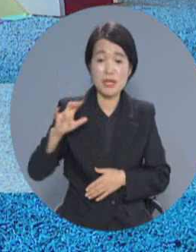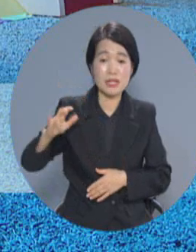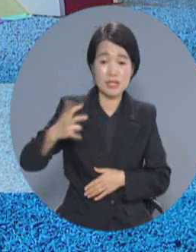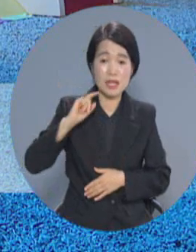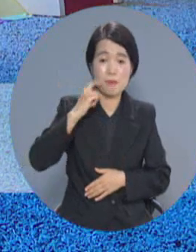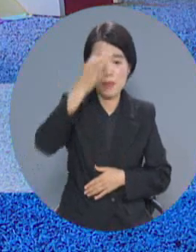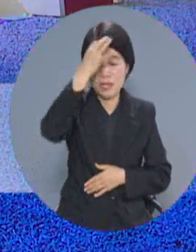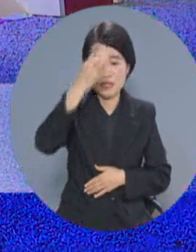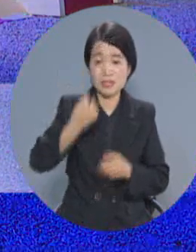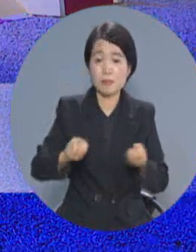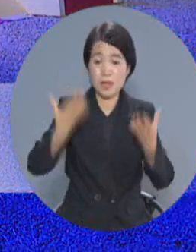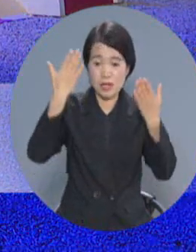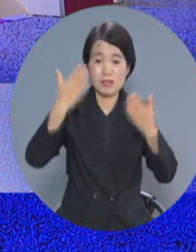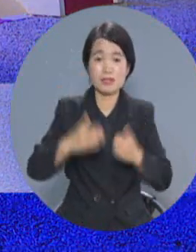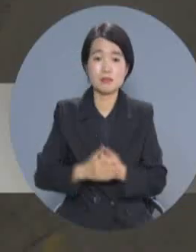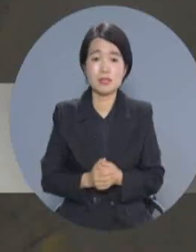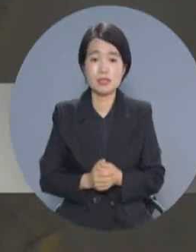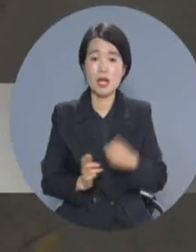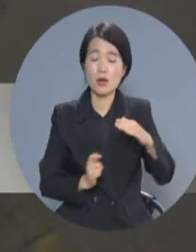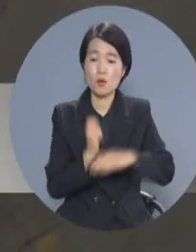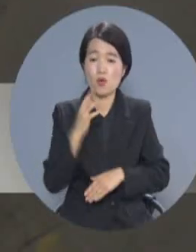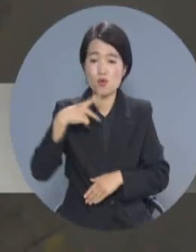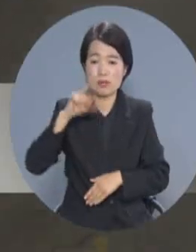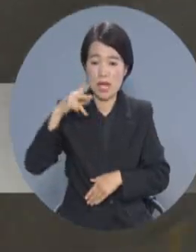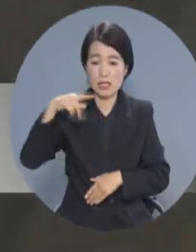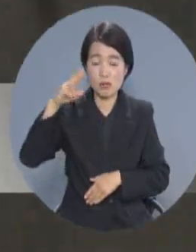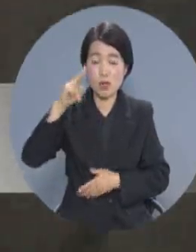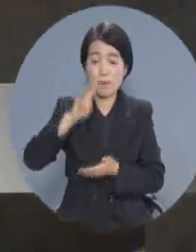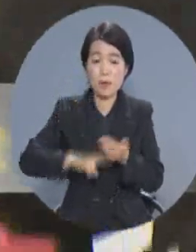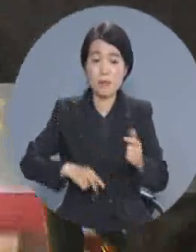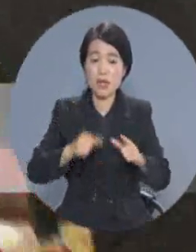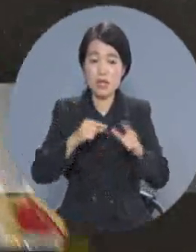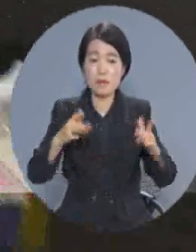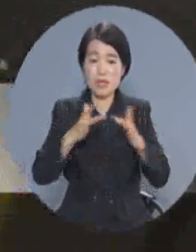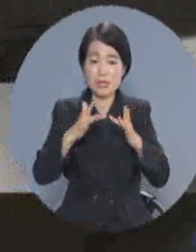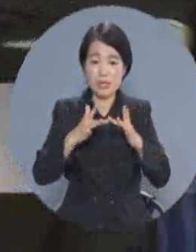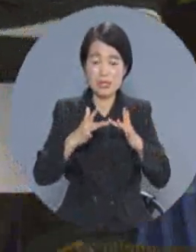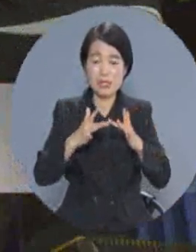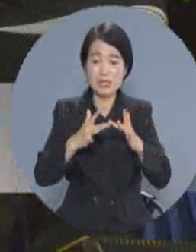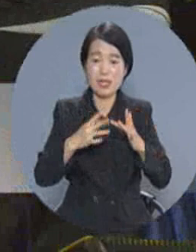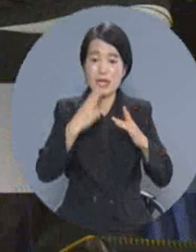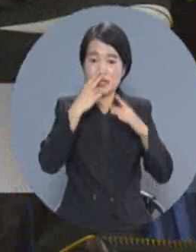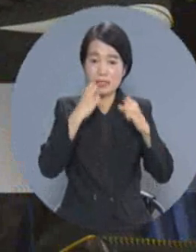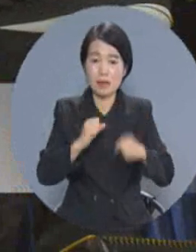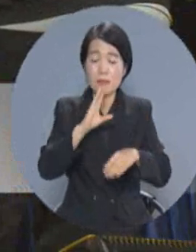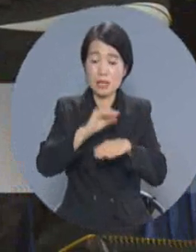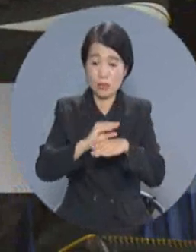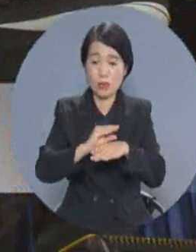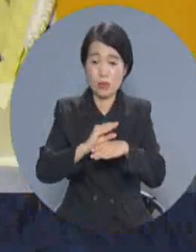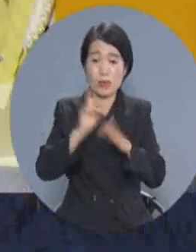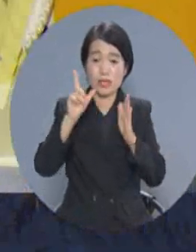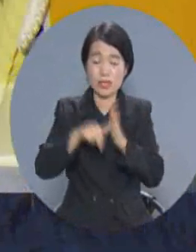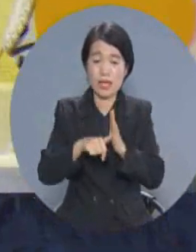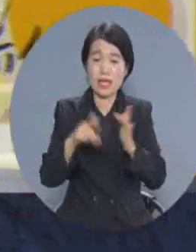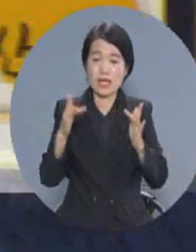등이 펼쳐졌습니다. 고흥군은 유자와 석류를 판매하는 일부 라이브 커머스 축제 기획 공연에서